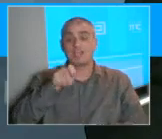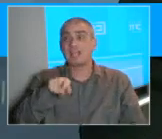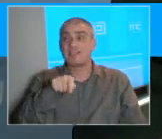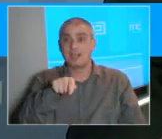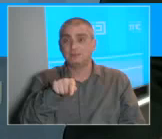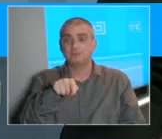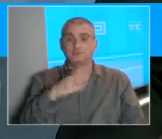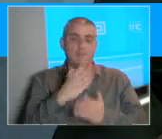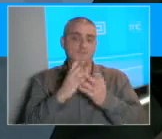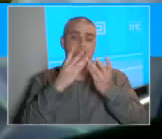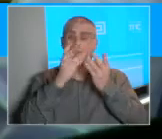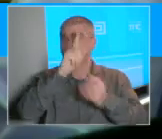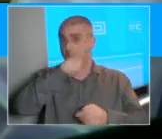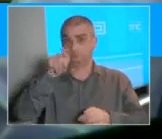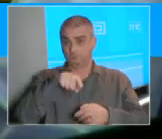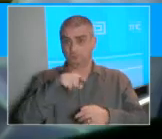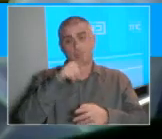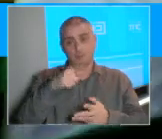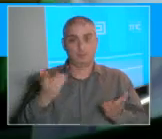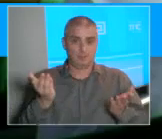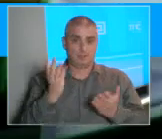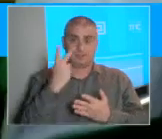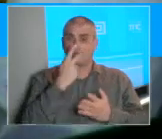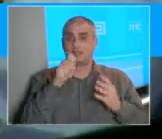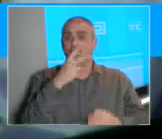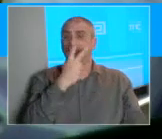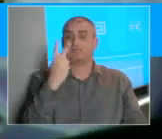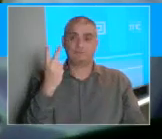שהכנסת הזאת בהתפזרותה, בעצם,